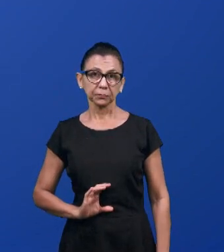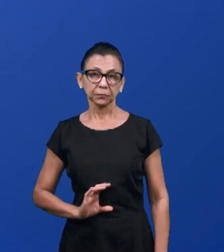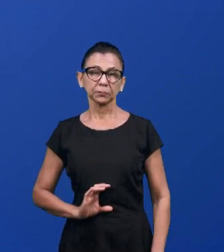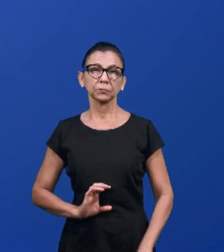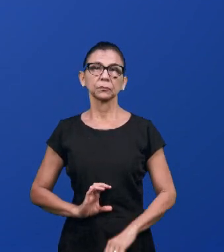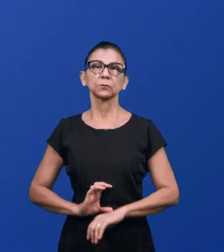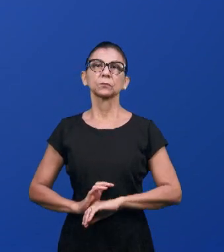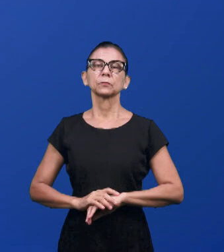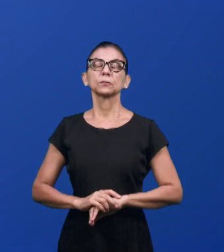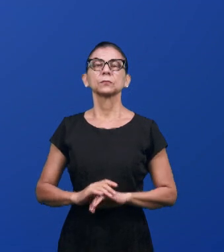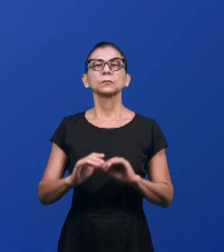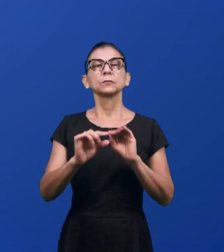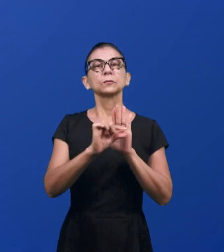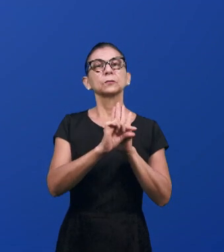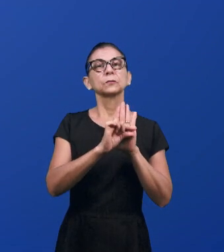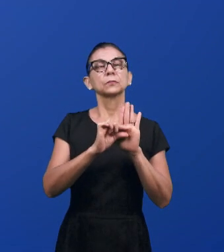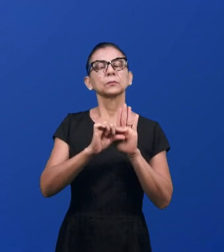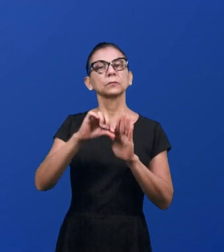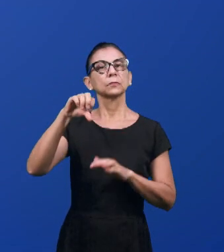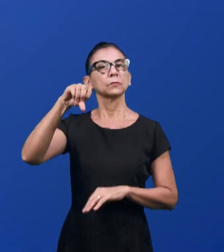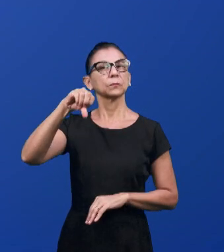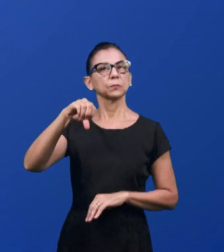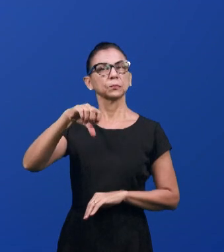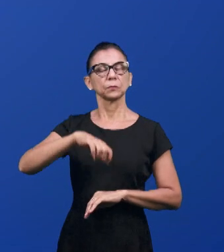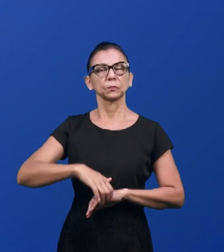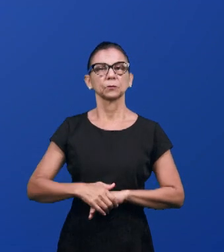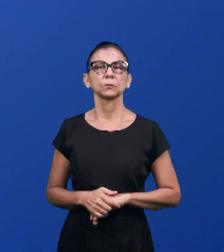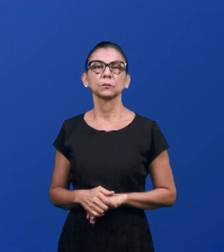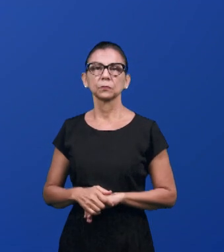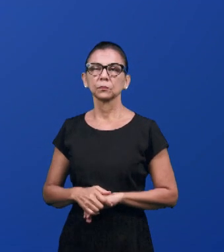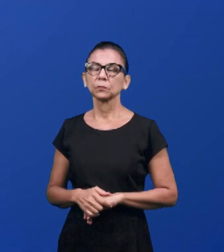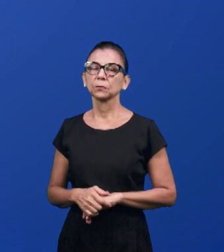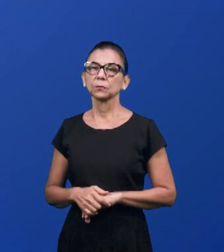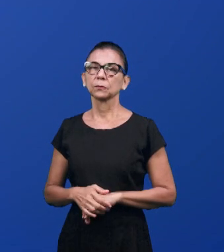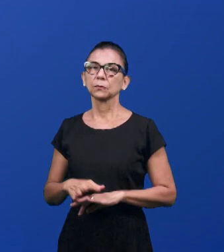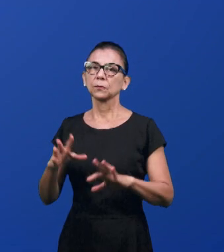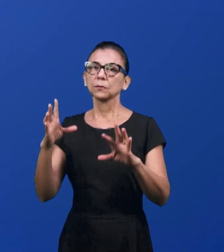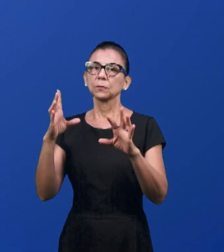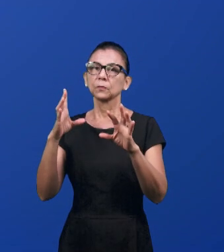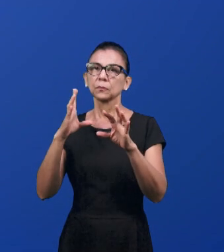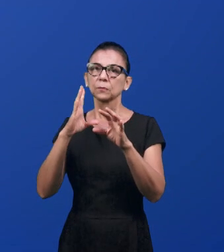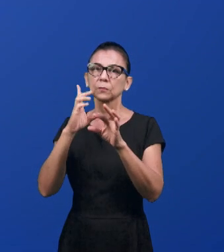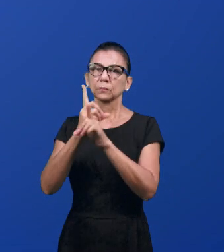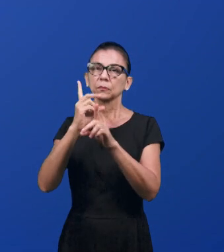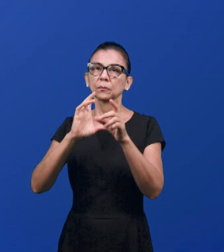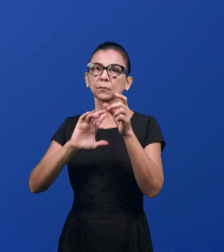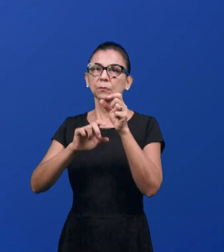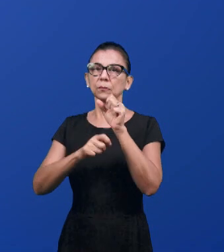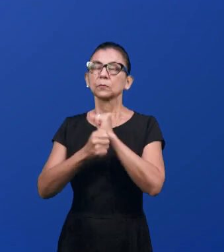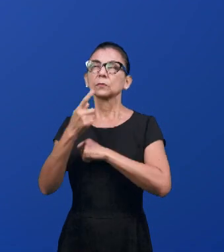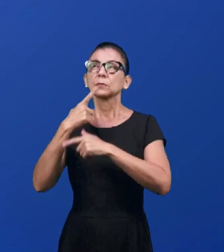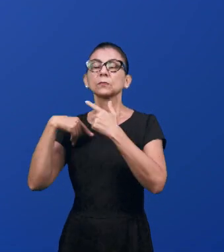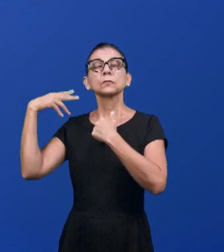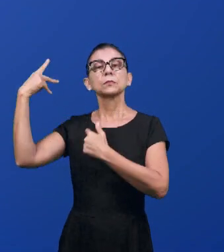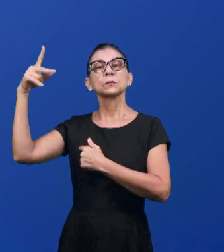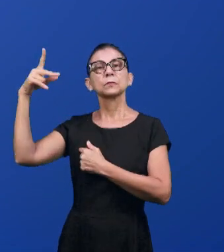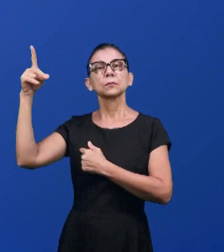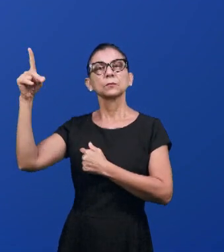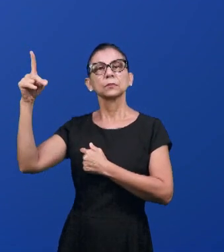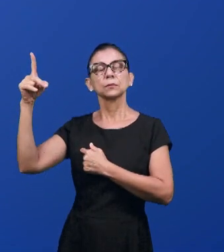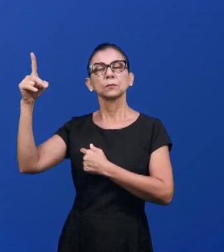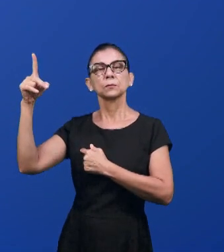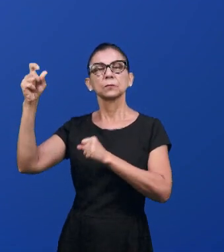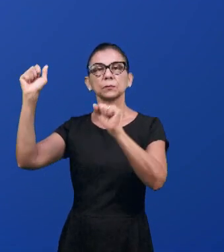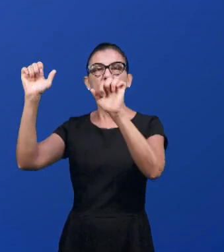Le verset 9. Nous découvrons le mystère de sa volonté selon sa